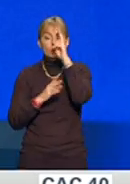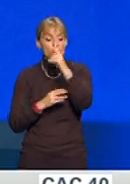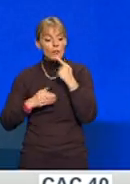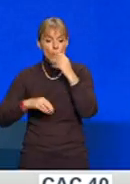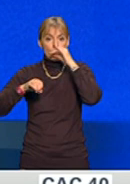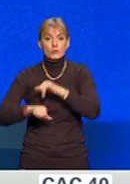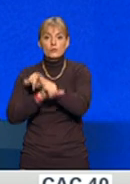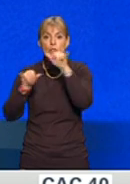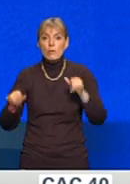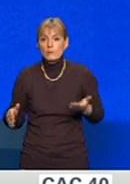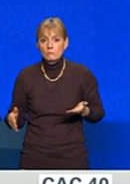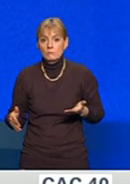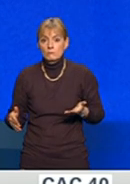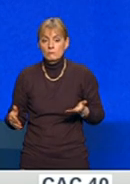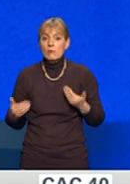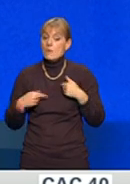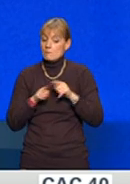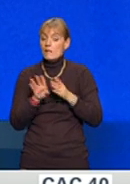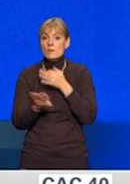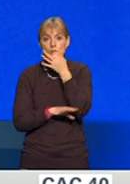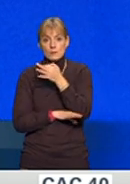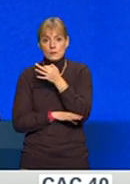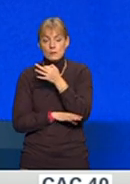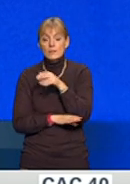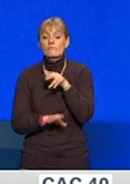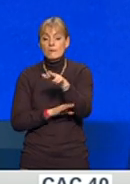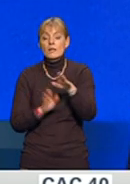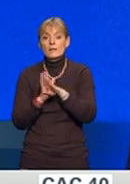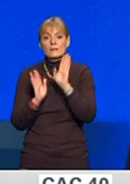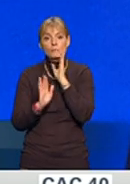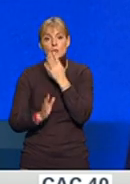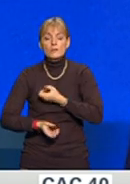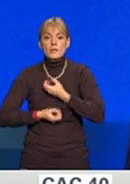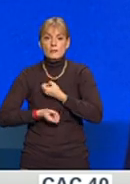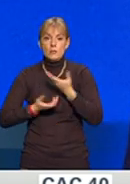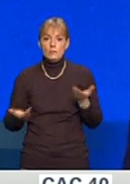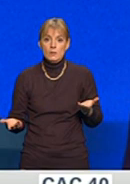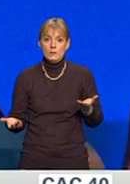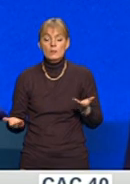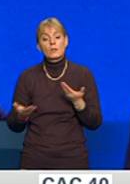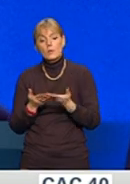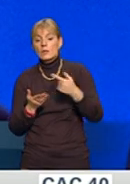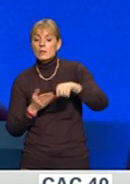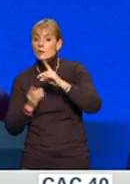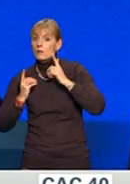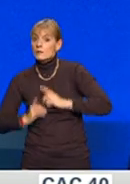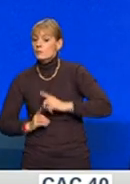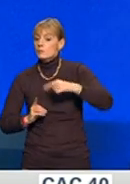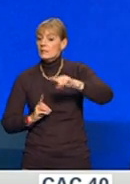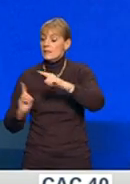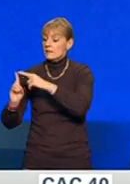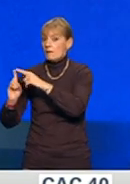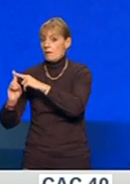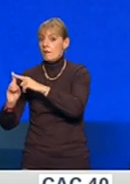rien. Mais comme je vous l'ai dit, j'évoquerai tout ça au début du mois de janvier. Certes, il y a plus de parlementaires qui ont soutenu François Fillon